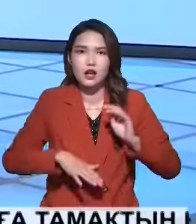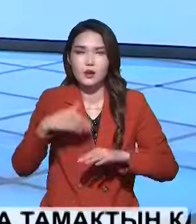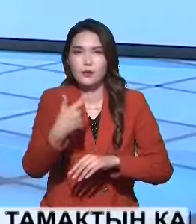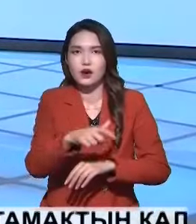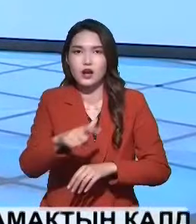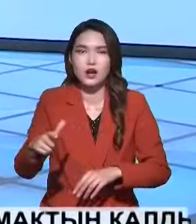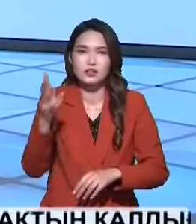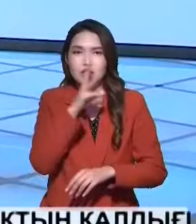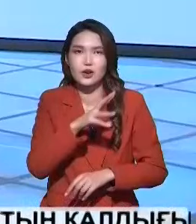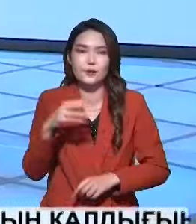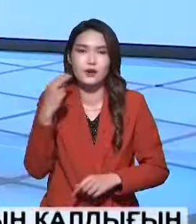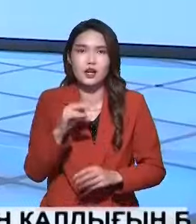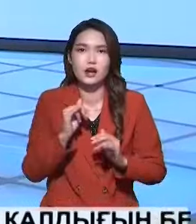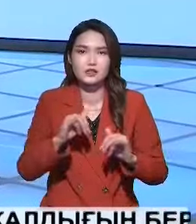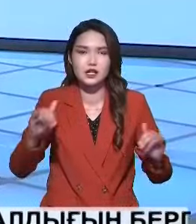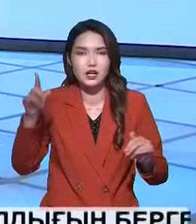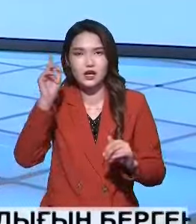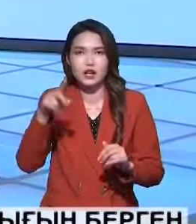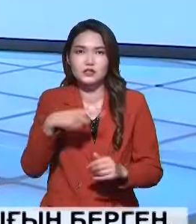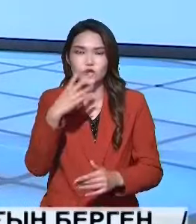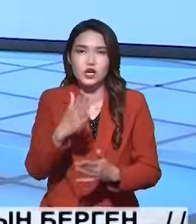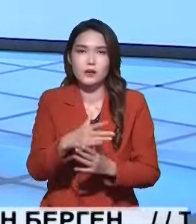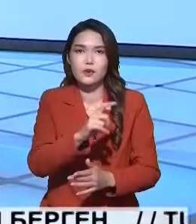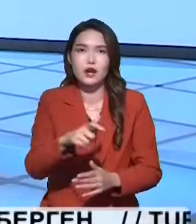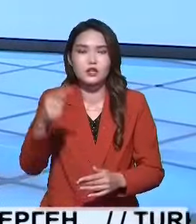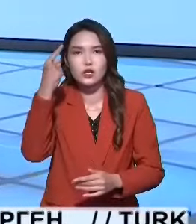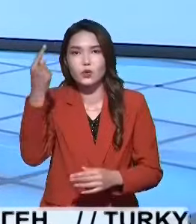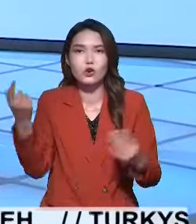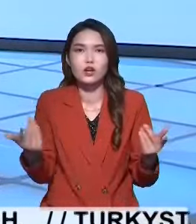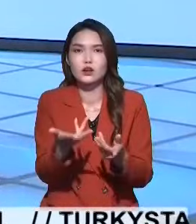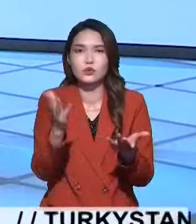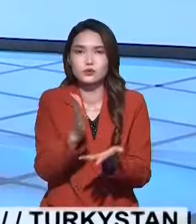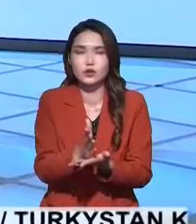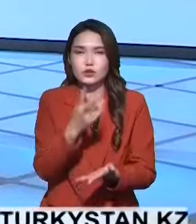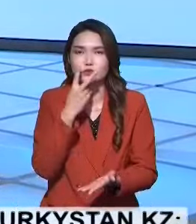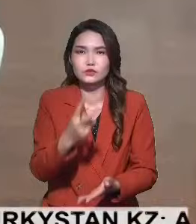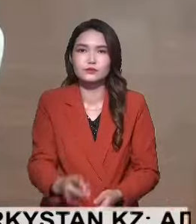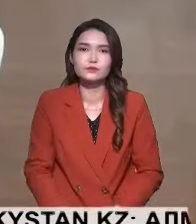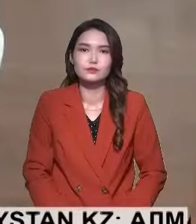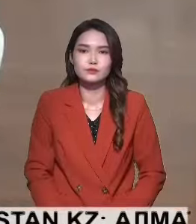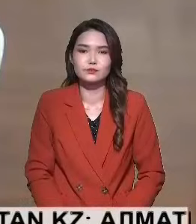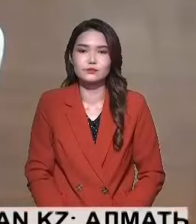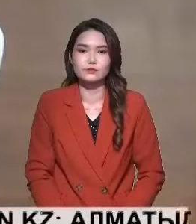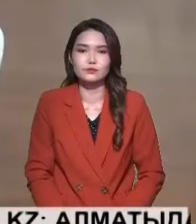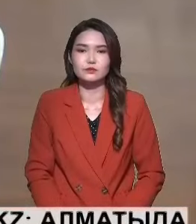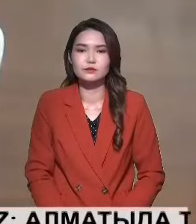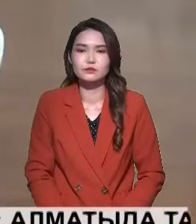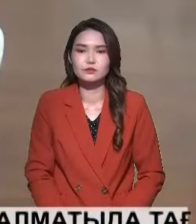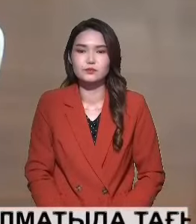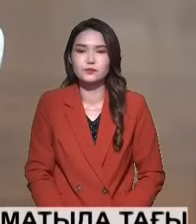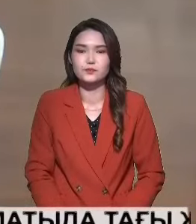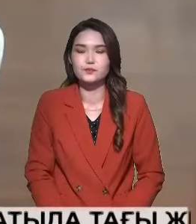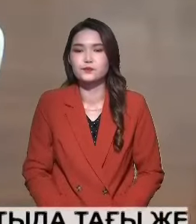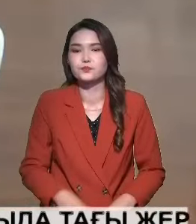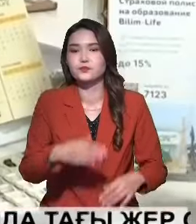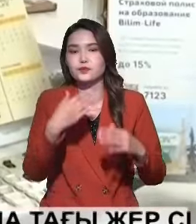халықтың қаржылық сауаттарының артқанын білдіреді дейді. Ал халықтың ойы қандай, тілшіміз сабақтайды. Гүлзира Мұзуваева 40